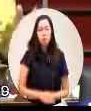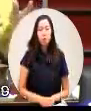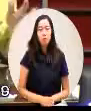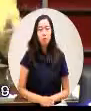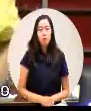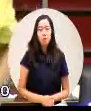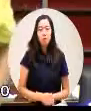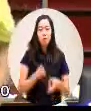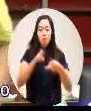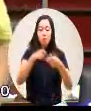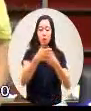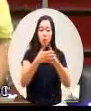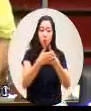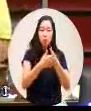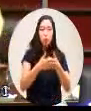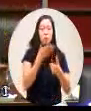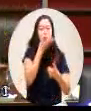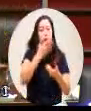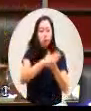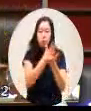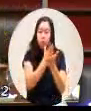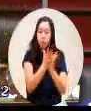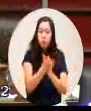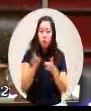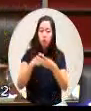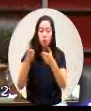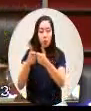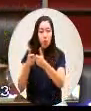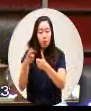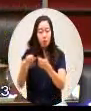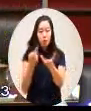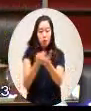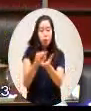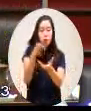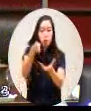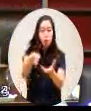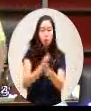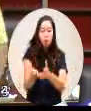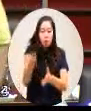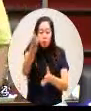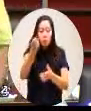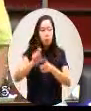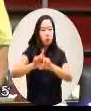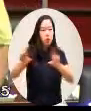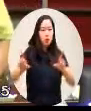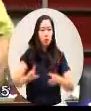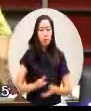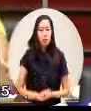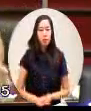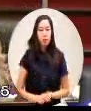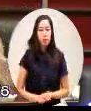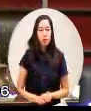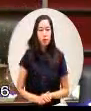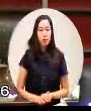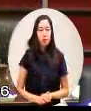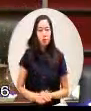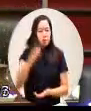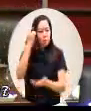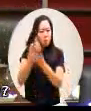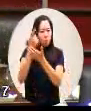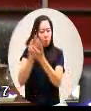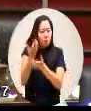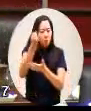公保这些福利，工会参加工会，权力这么大，每天在那监管大